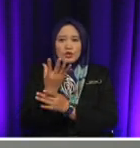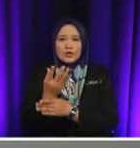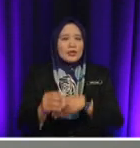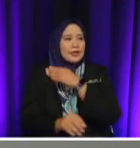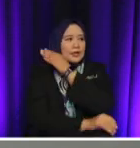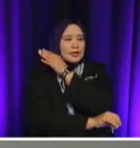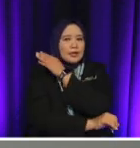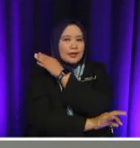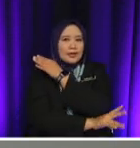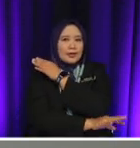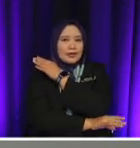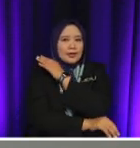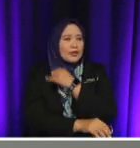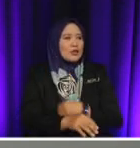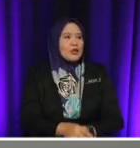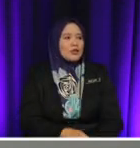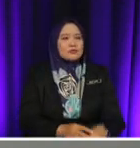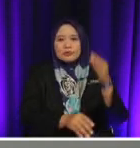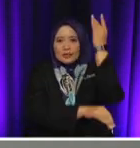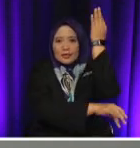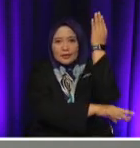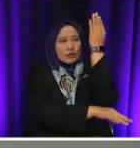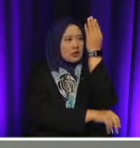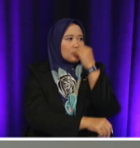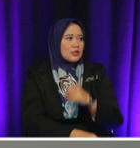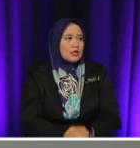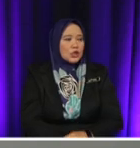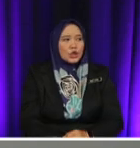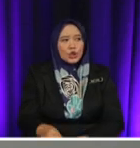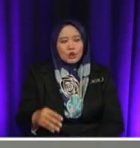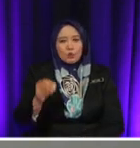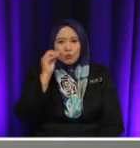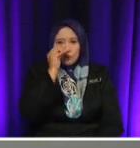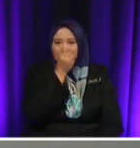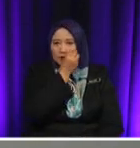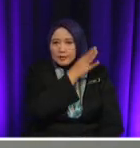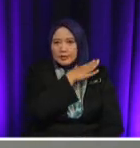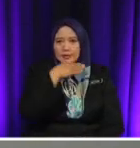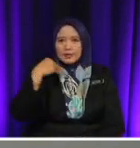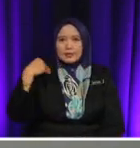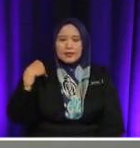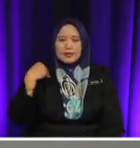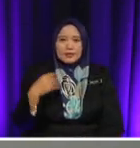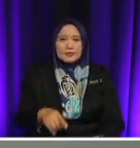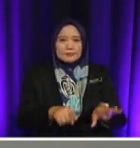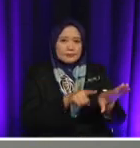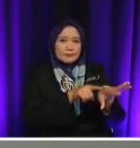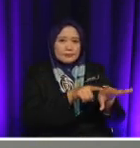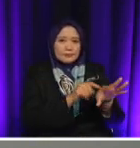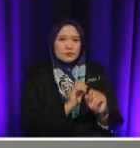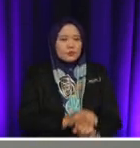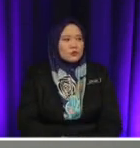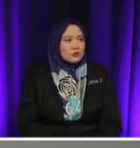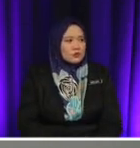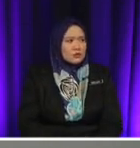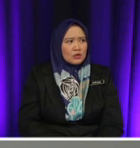ubah ini biasanya dia akan Nyatakan Apakah bahan yang ada yang digunakan Apa bahan